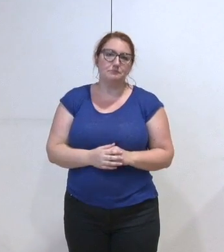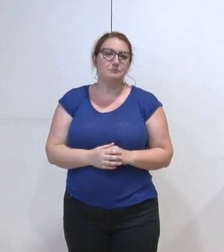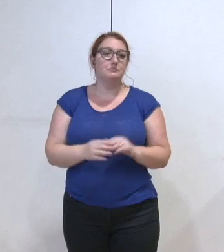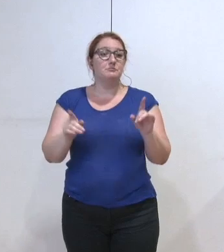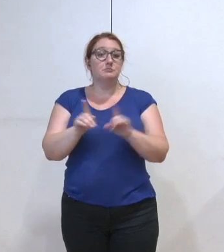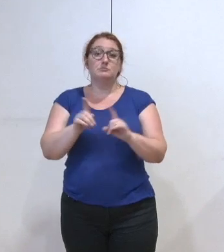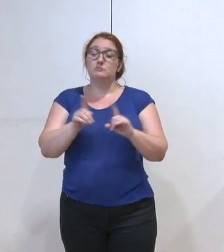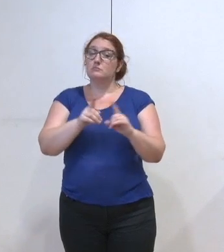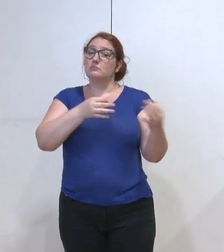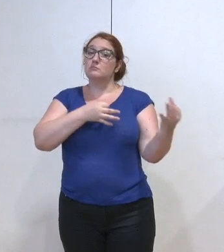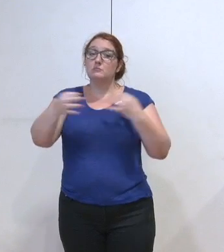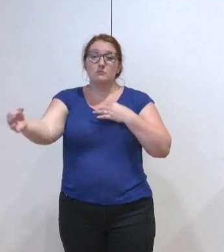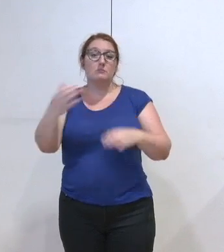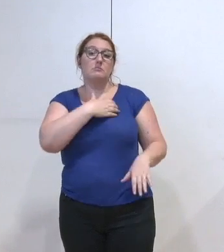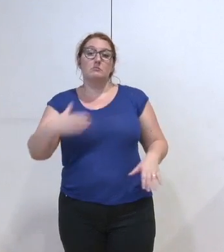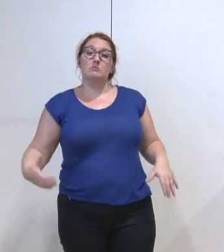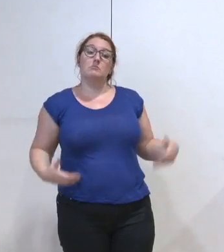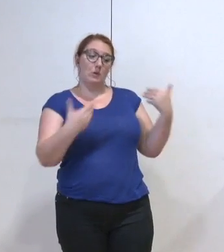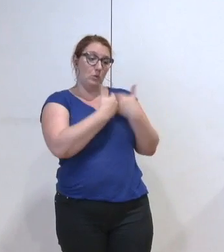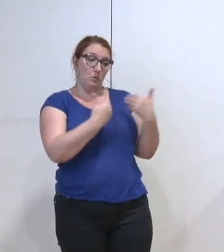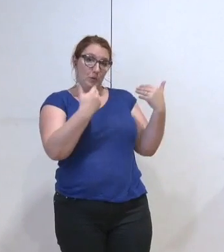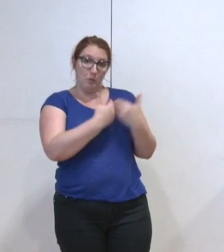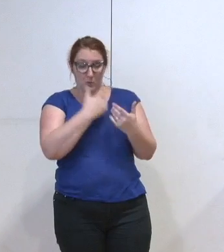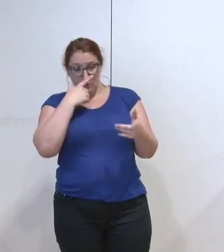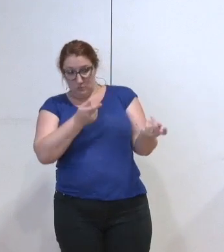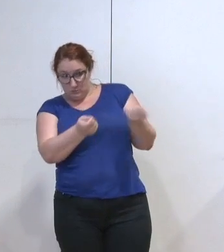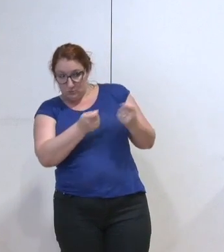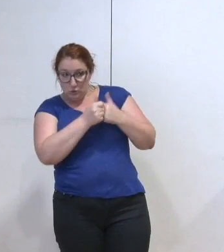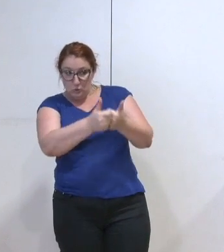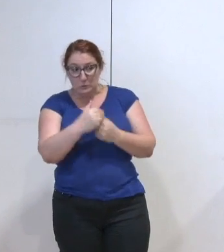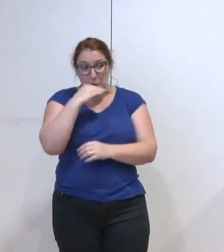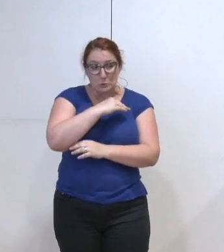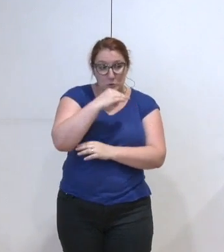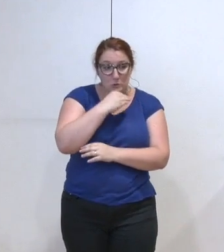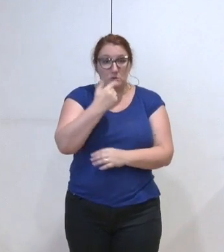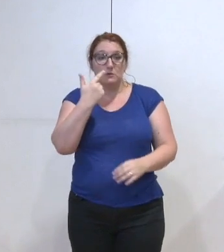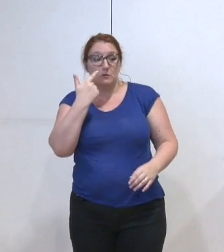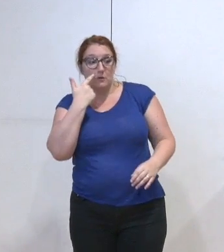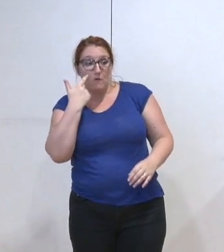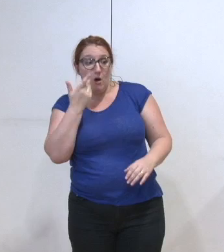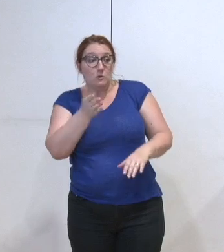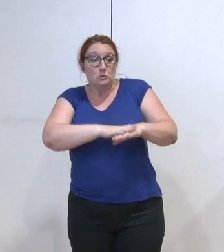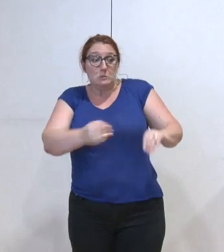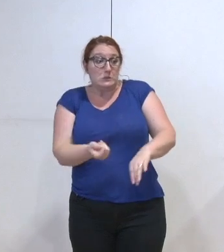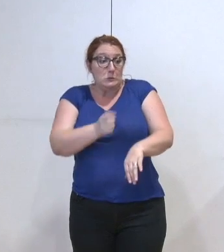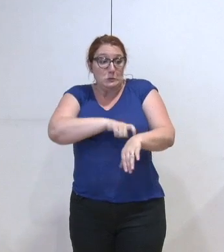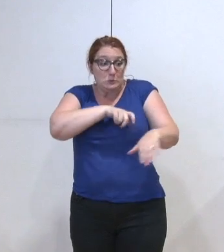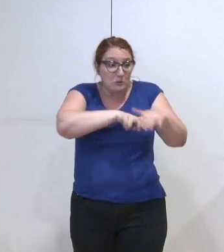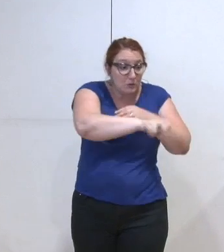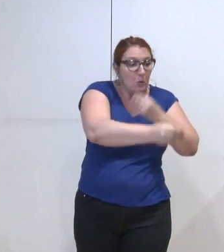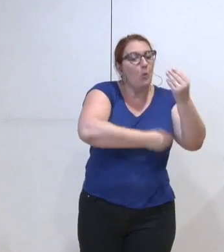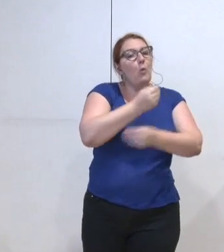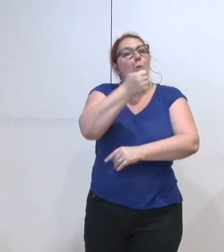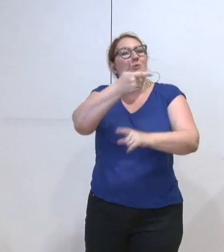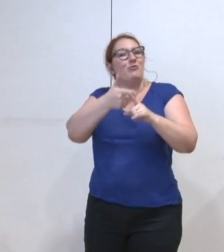qui sont traité en fonction de leur degré d'urgence pour savoir s'il faut y aller spécifiquement ou attendre le passage une fois par mois si on